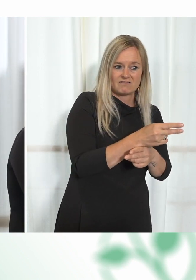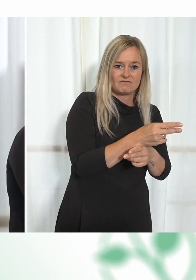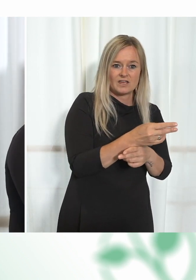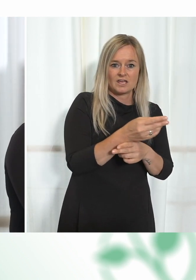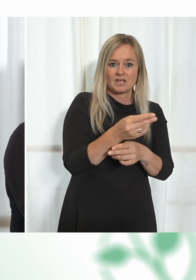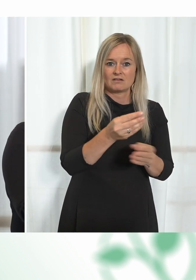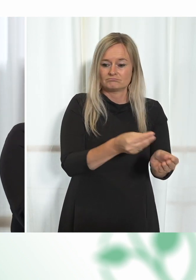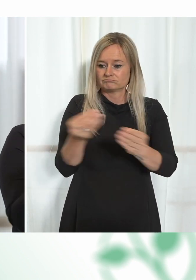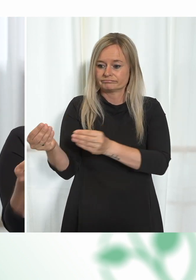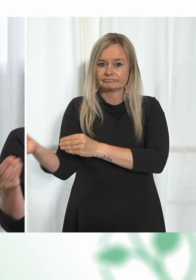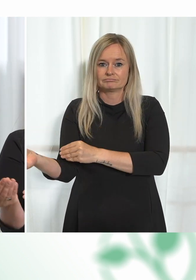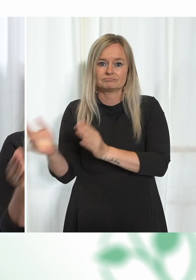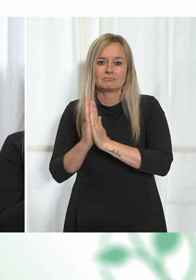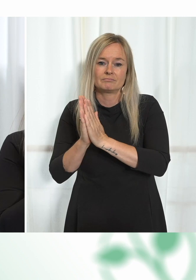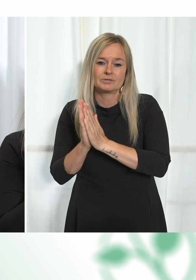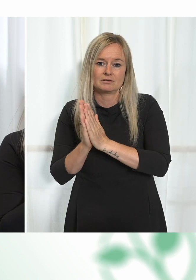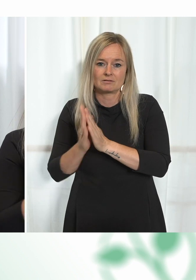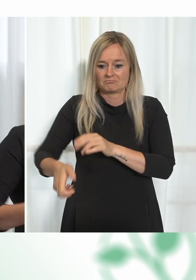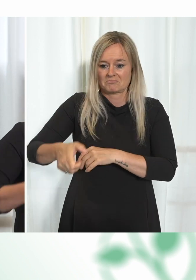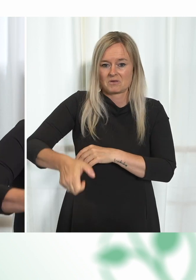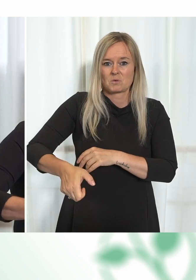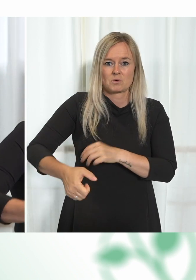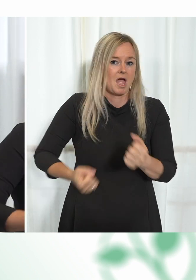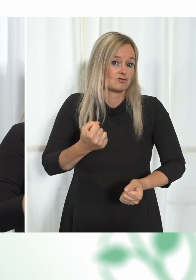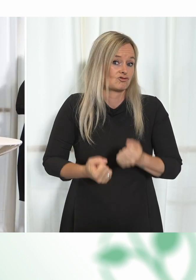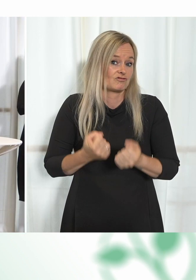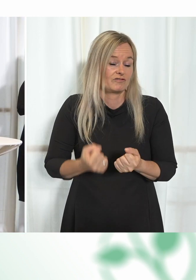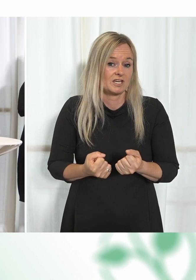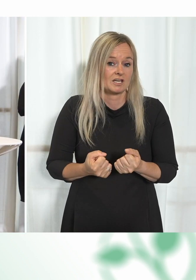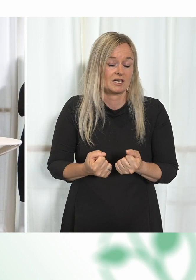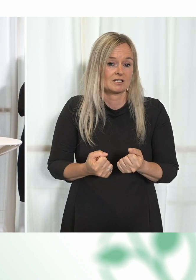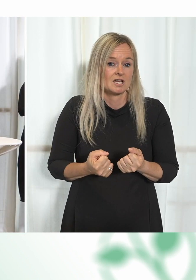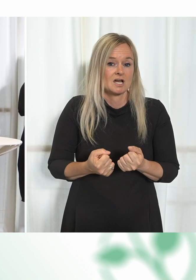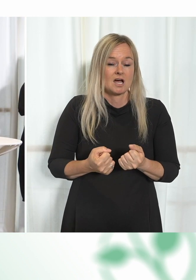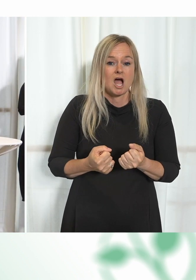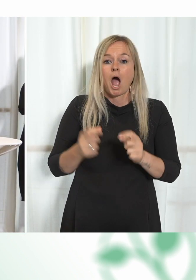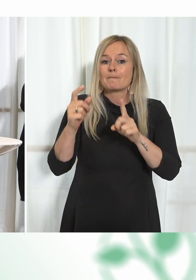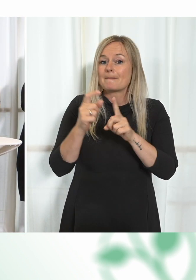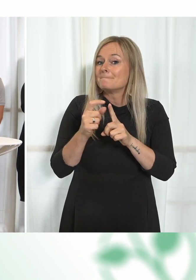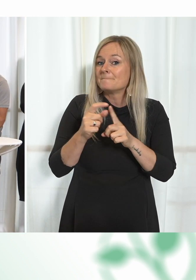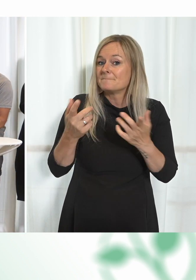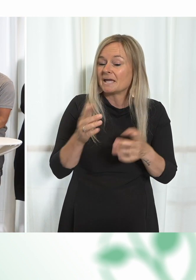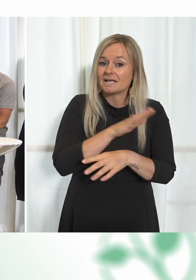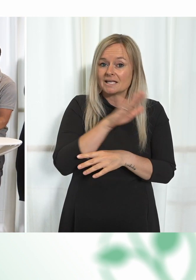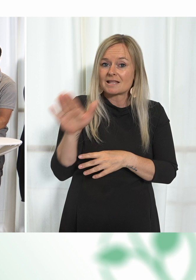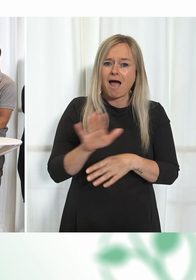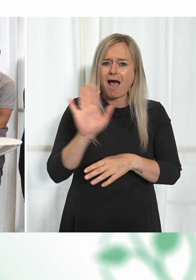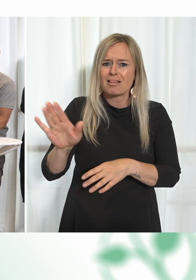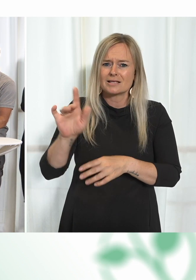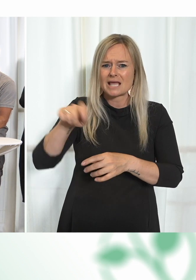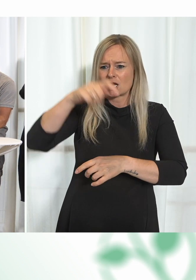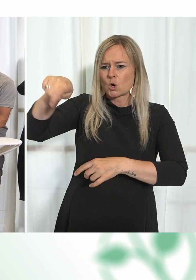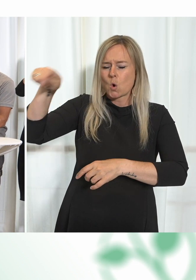wird es schon schwierig. Und der Peter erwischt alle seine Laden ganz unten, erwischt alle seine Kochlöffel ganz